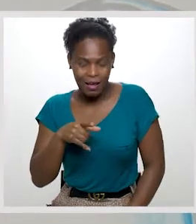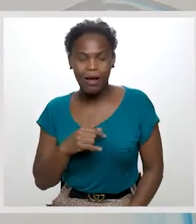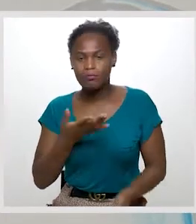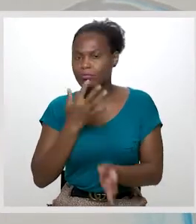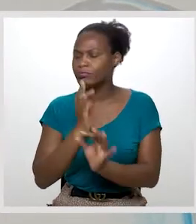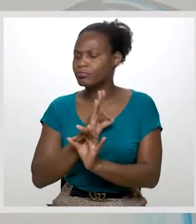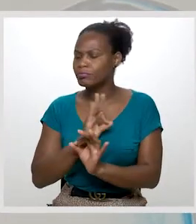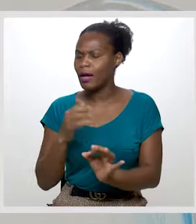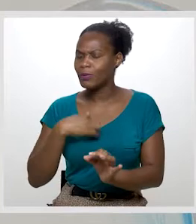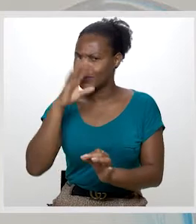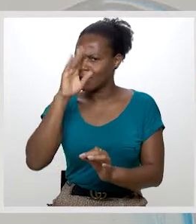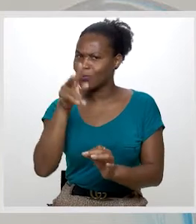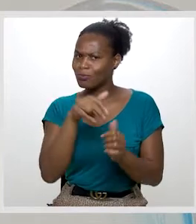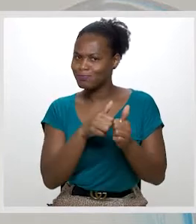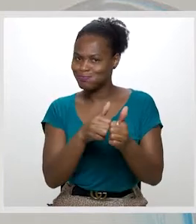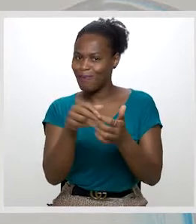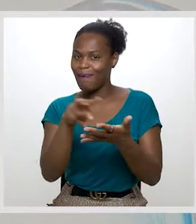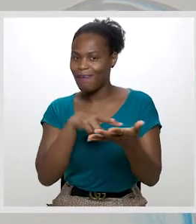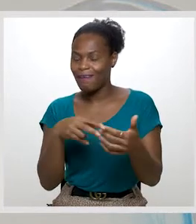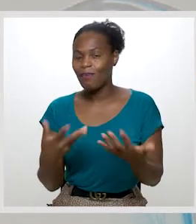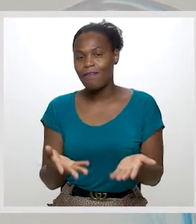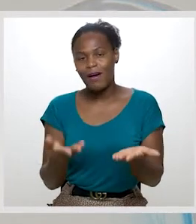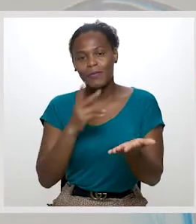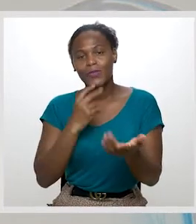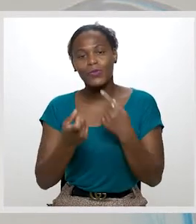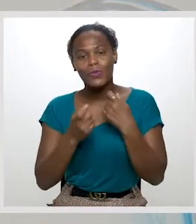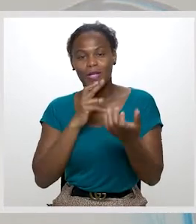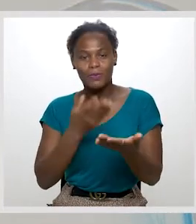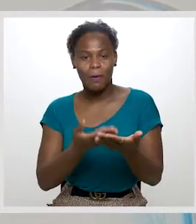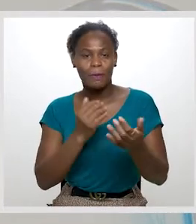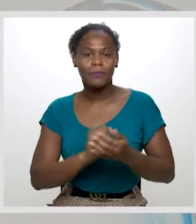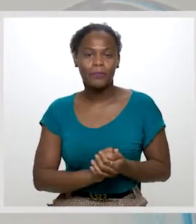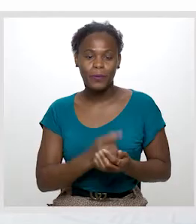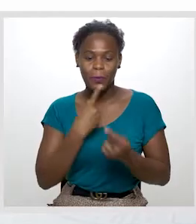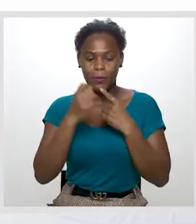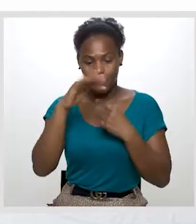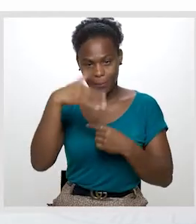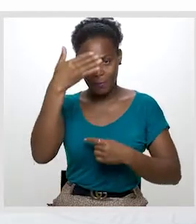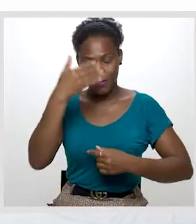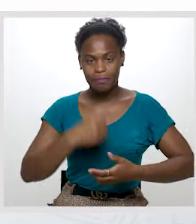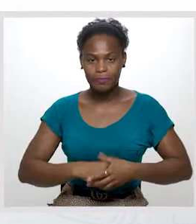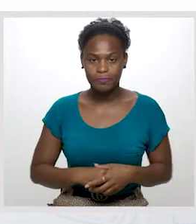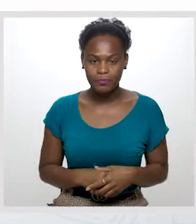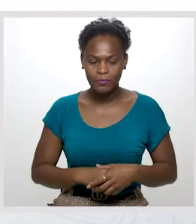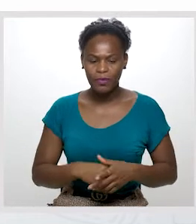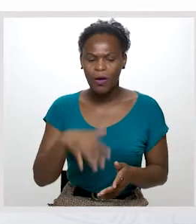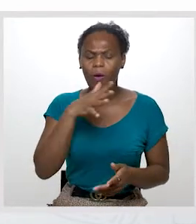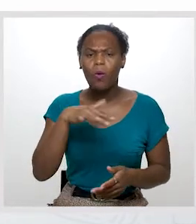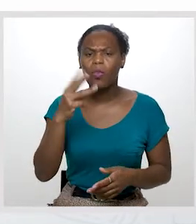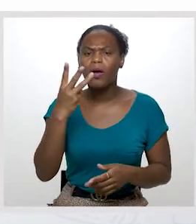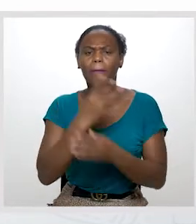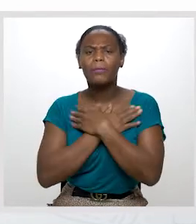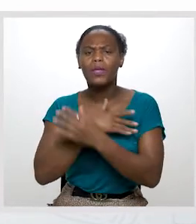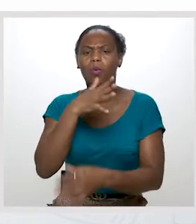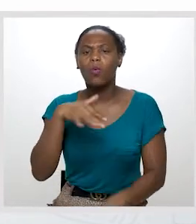Magnifique, je sais que tu as accompagné la lecture. Maintenant, on va répondre aux questions. Première question. Où se trouvent les 3